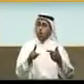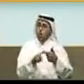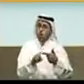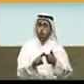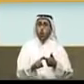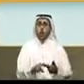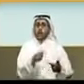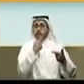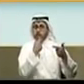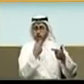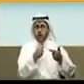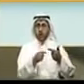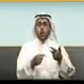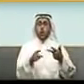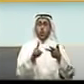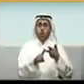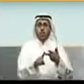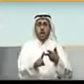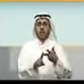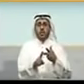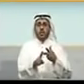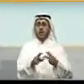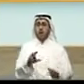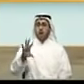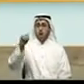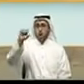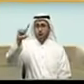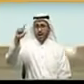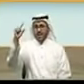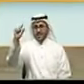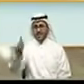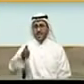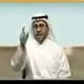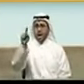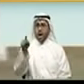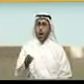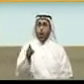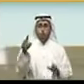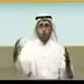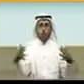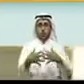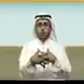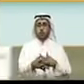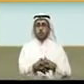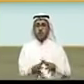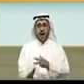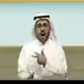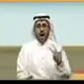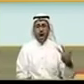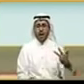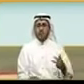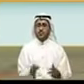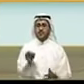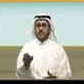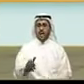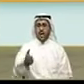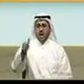المتحدة وهولندا، استعرضوا مهاراتهم خلال التدريبات التي أجريت في قاعدة جوية عسكرية بغرب أوكرانيا